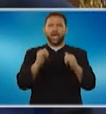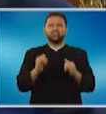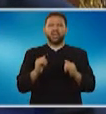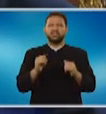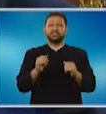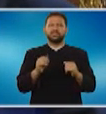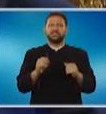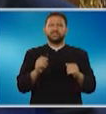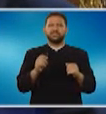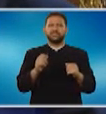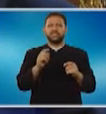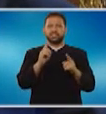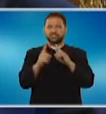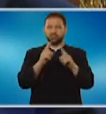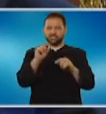să răspundem.